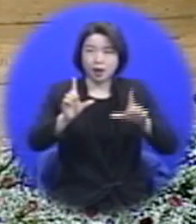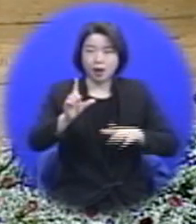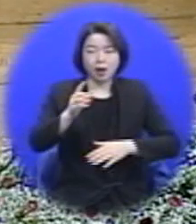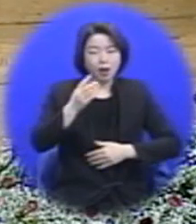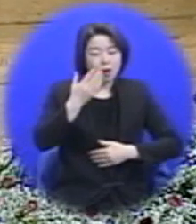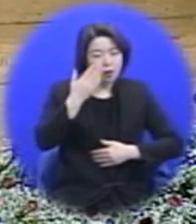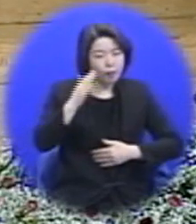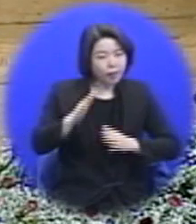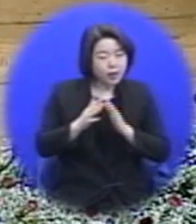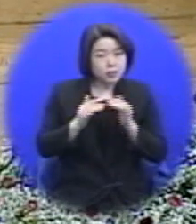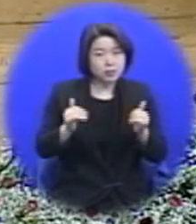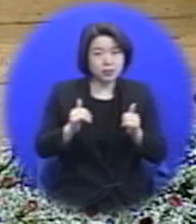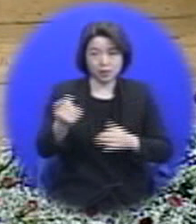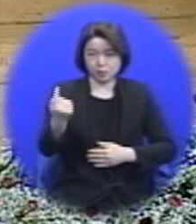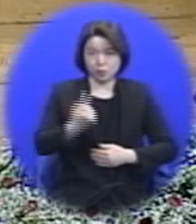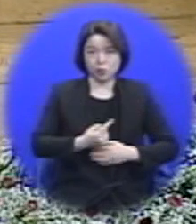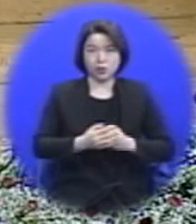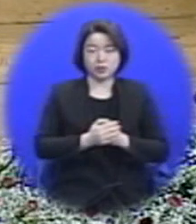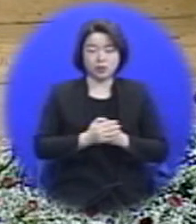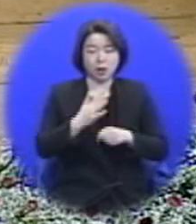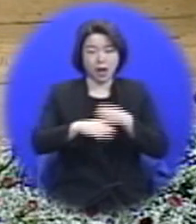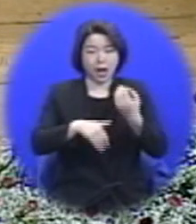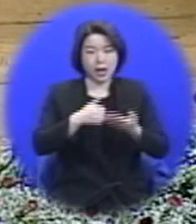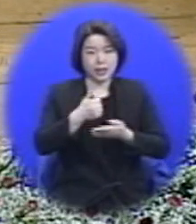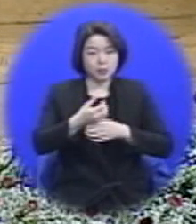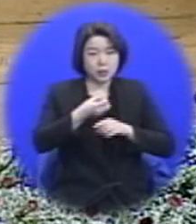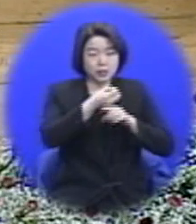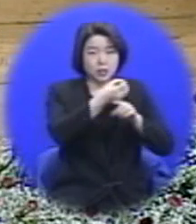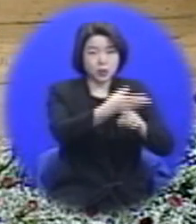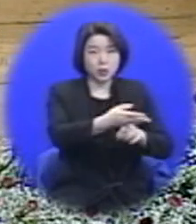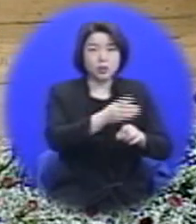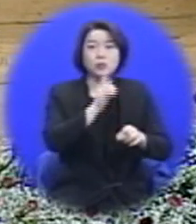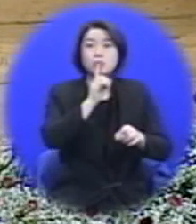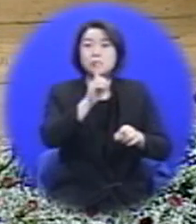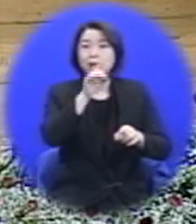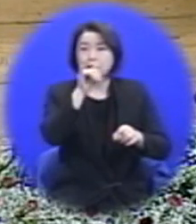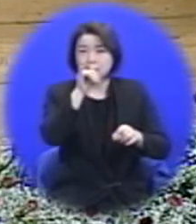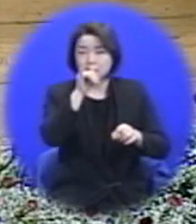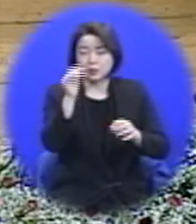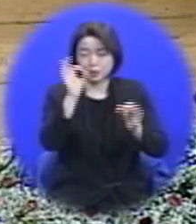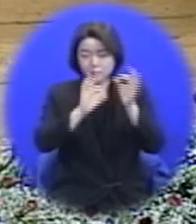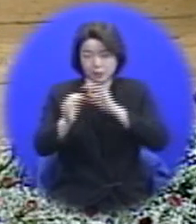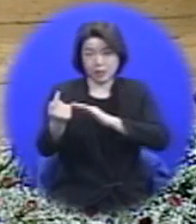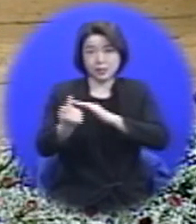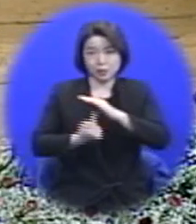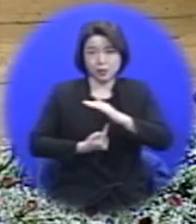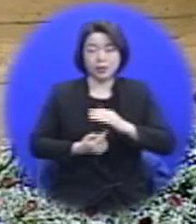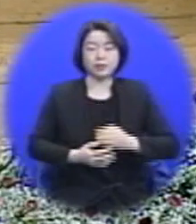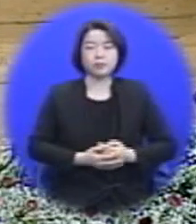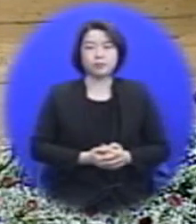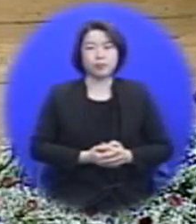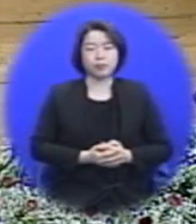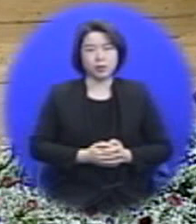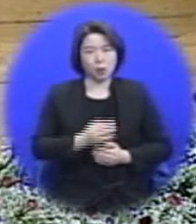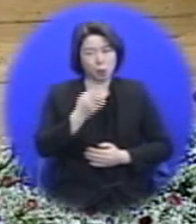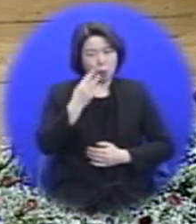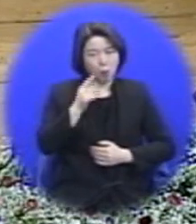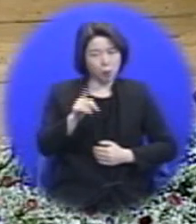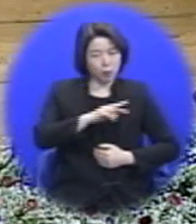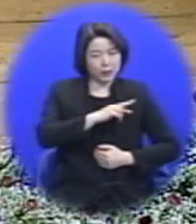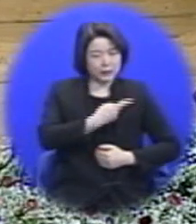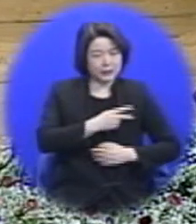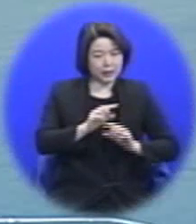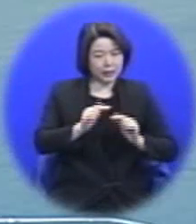말씀을 전하라고 당신에게 전해줄 말이 있다고 찾아왔습니다. 혹시 이단이 아닌가 이런